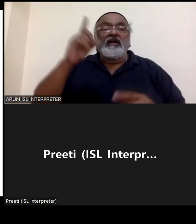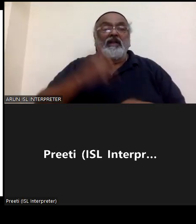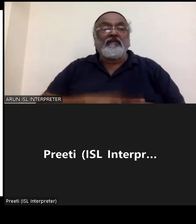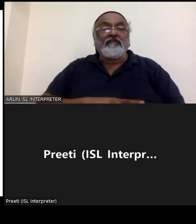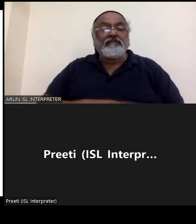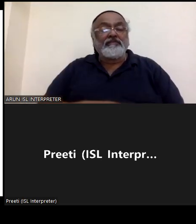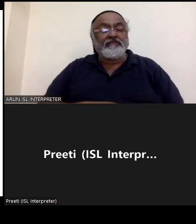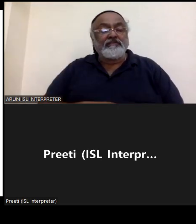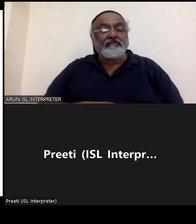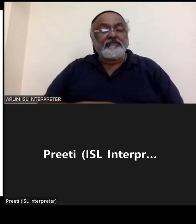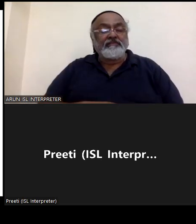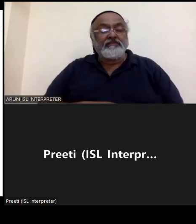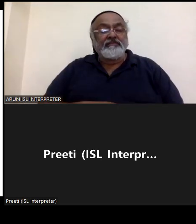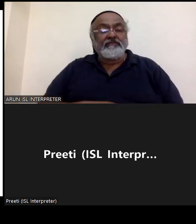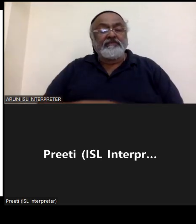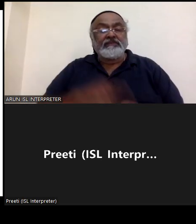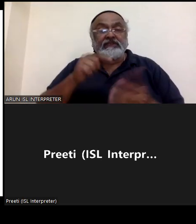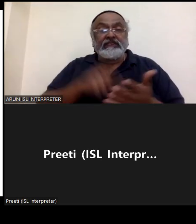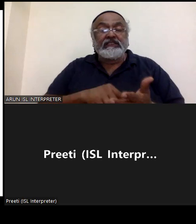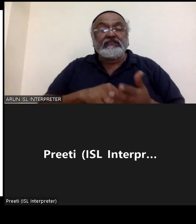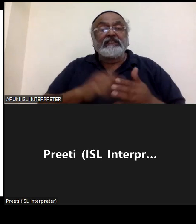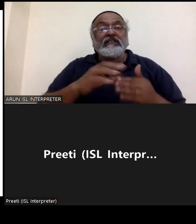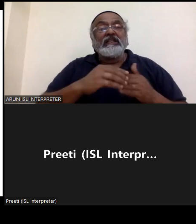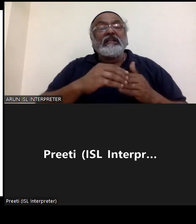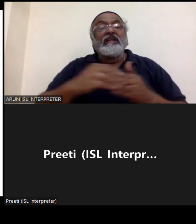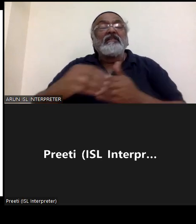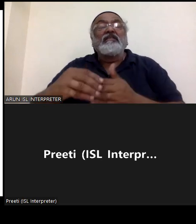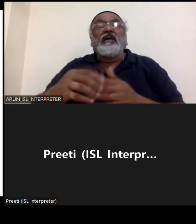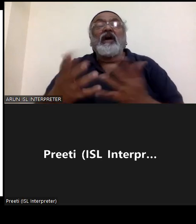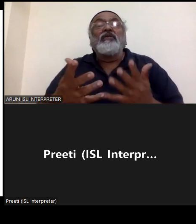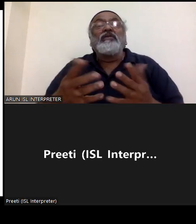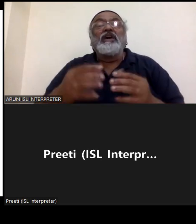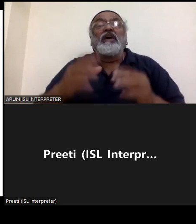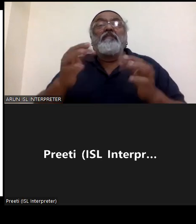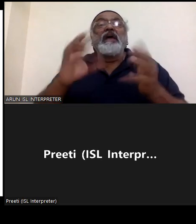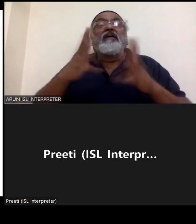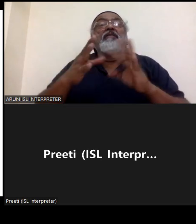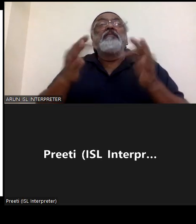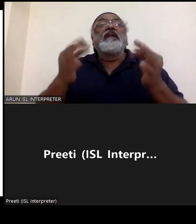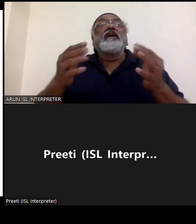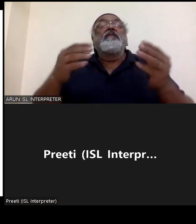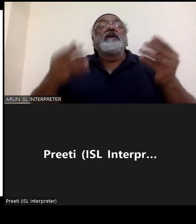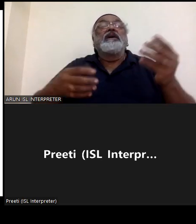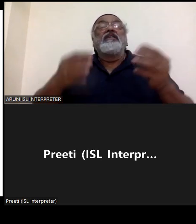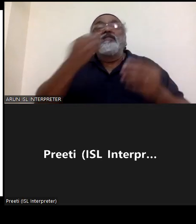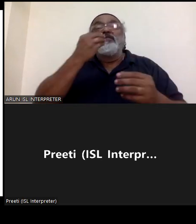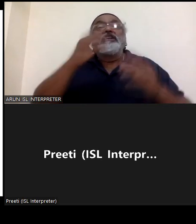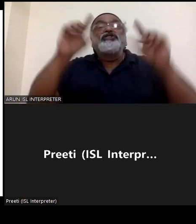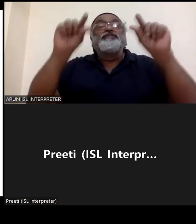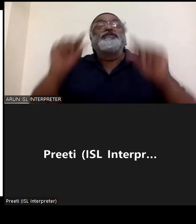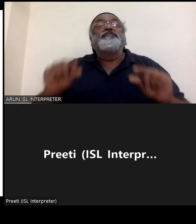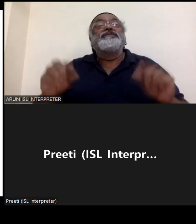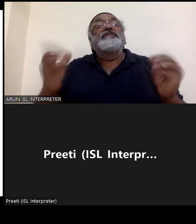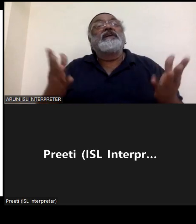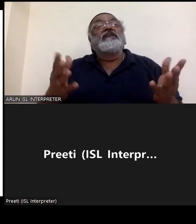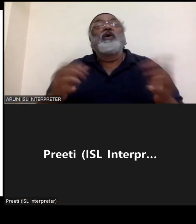ऑर्डर विल लीड टू डिस्काउंट्स इन द प्राइसेस विच विल फर्दर बी अ बेनिफिट फॉर कंज्यूमर्स एज